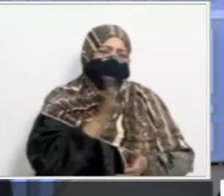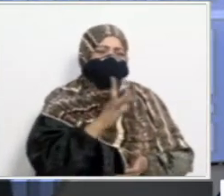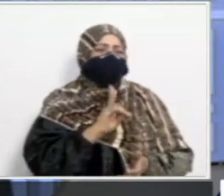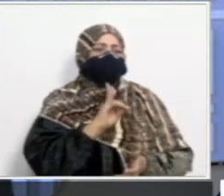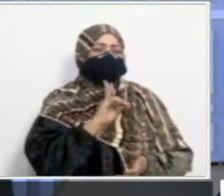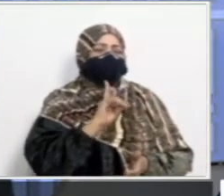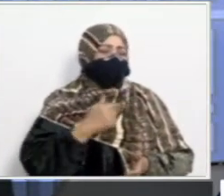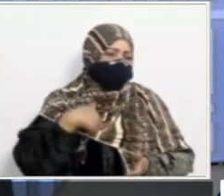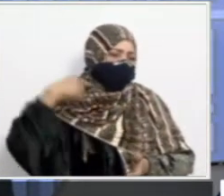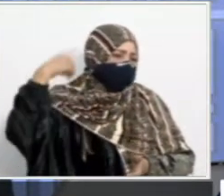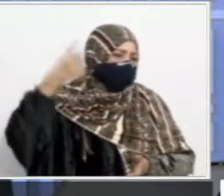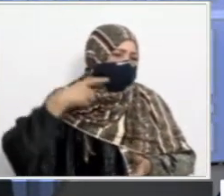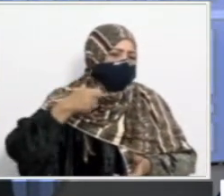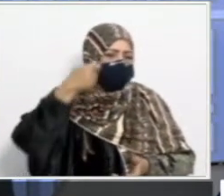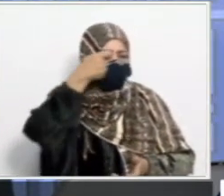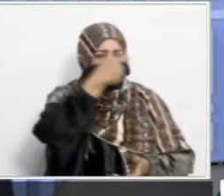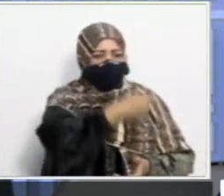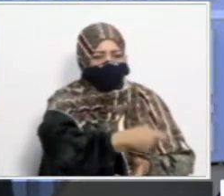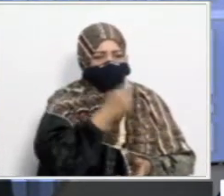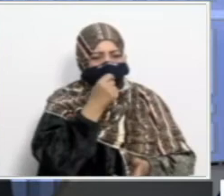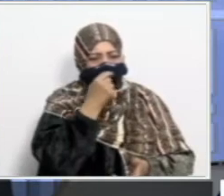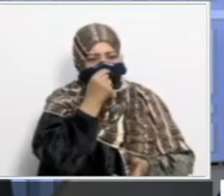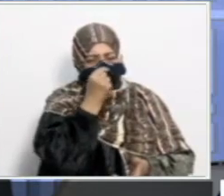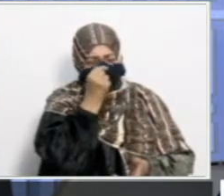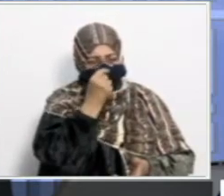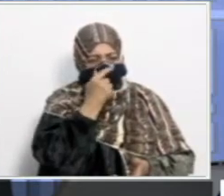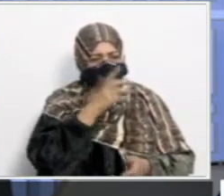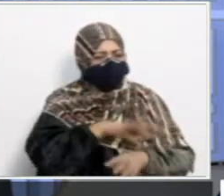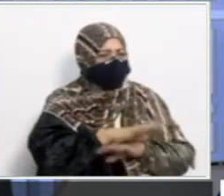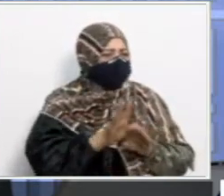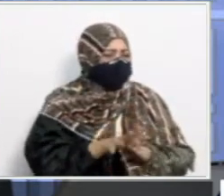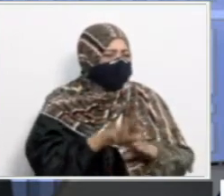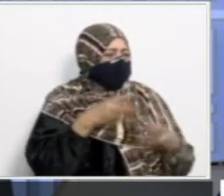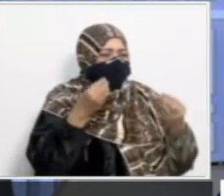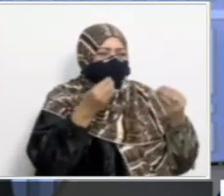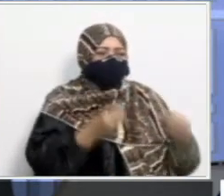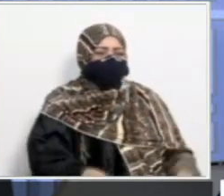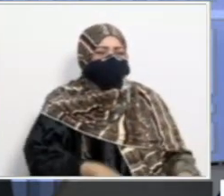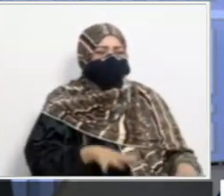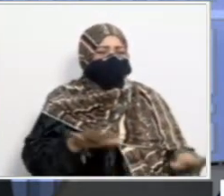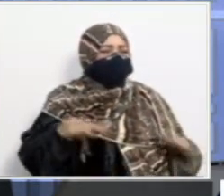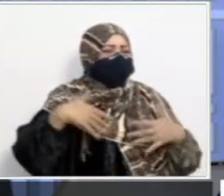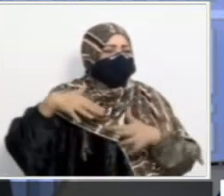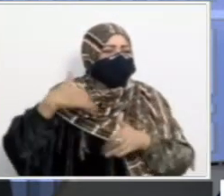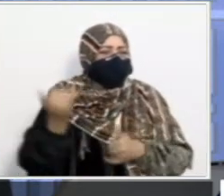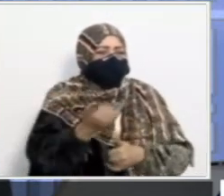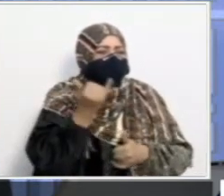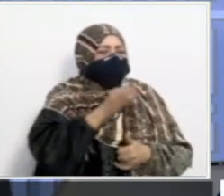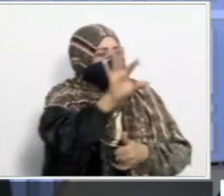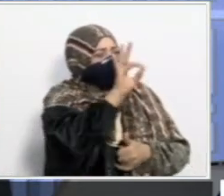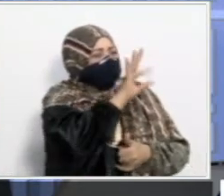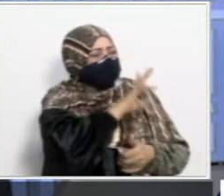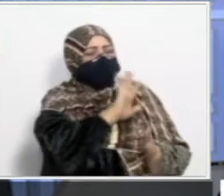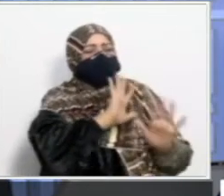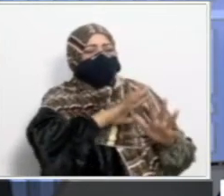بعد ذلك يقول لما جاء الوباء دار عرس خفيف ويعني لم يكلفه كثيرا، استطاع التكاليف،